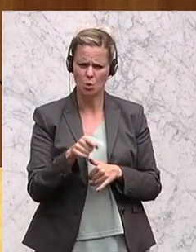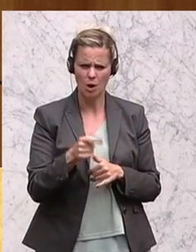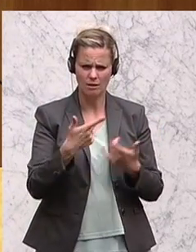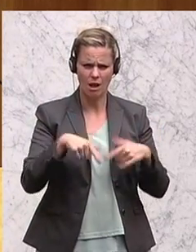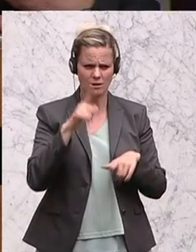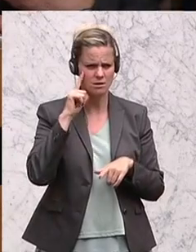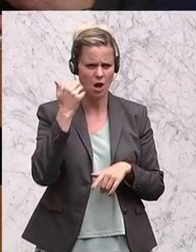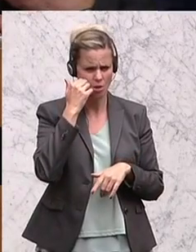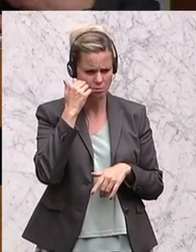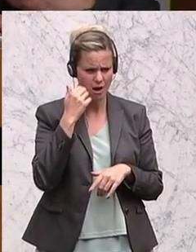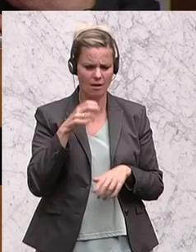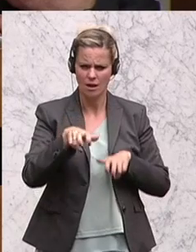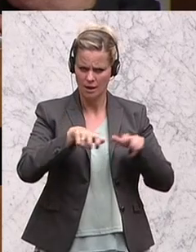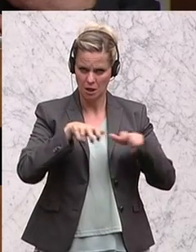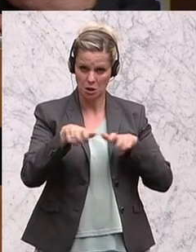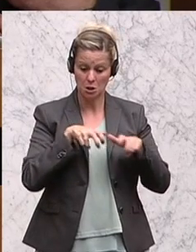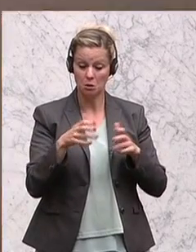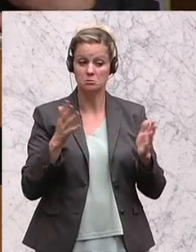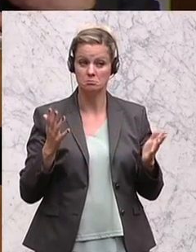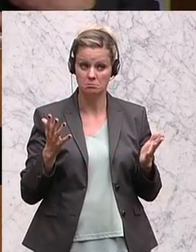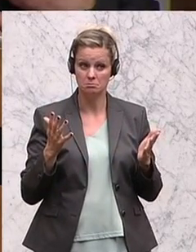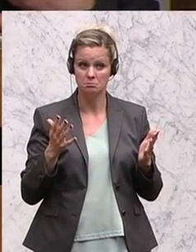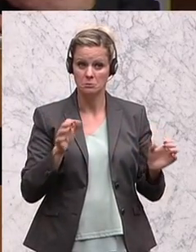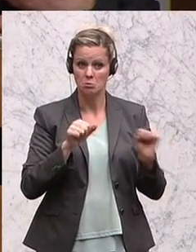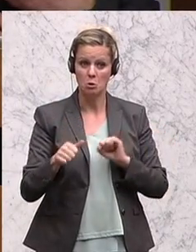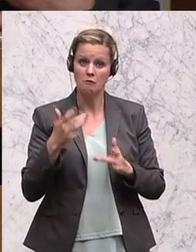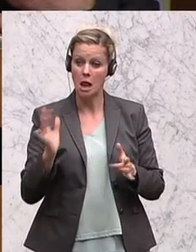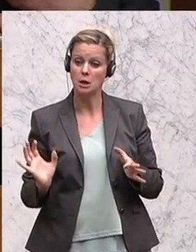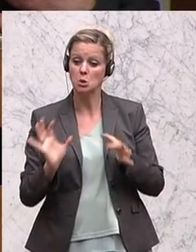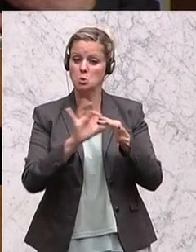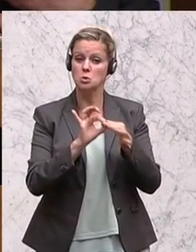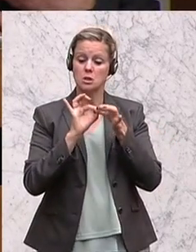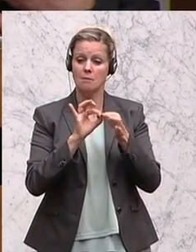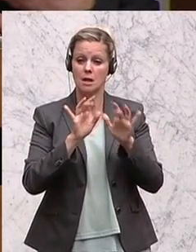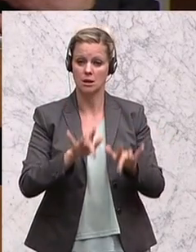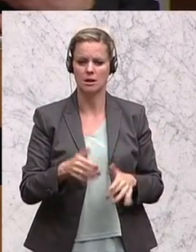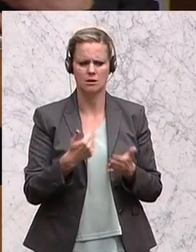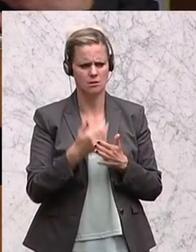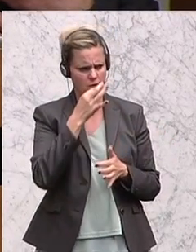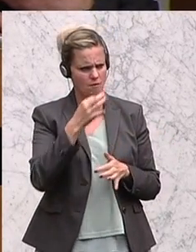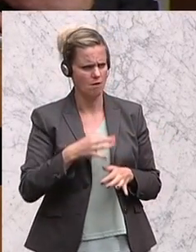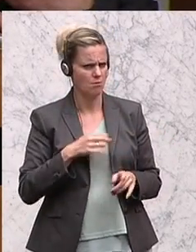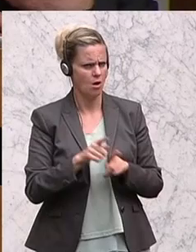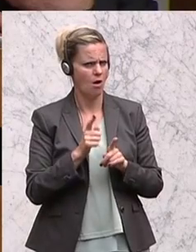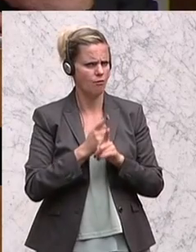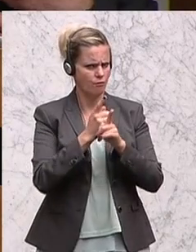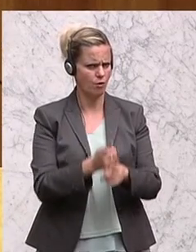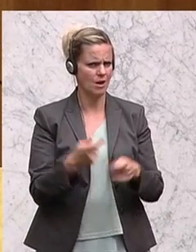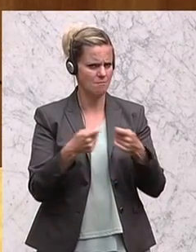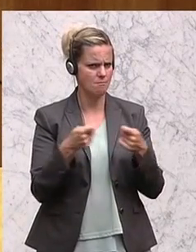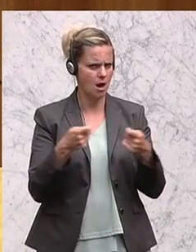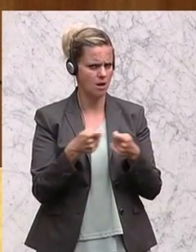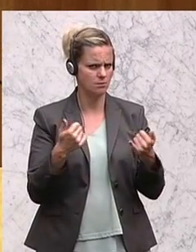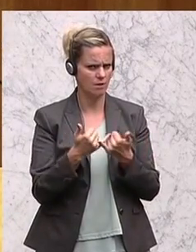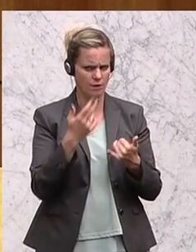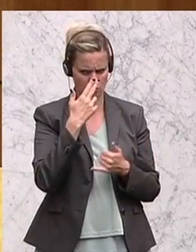roter Landeshauptmann am Werken ist, dann ist durchaus möglich, dass da ein kausaler Zusammenhang besteht. Und da frage ich mich dann in weiterer Folge, wo denn die Maßnahmen bleiben